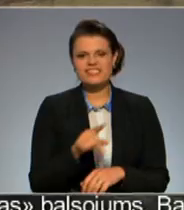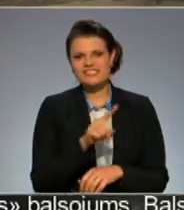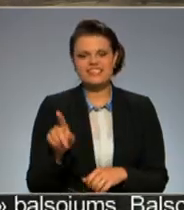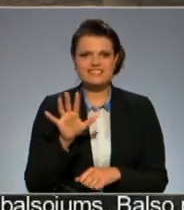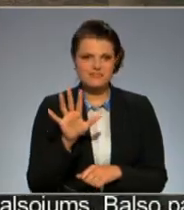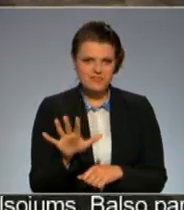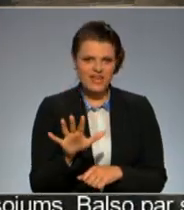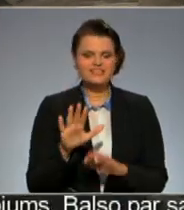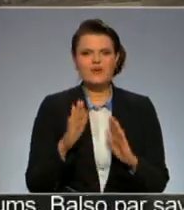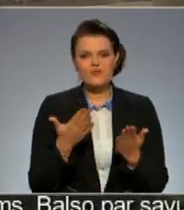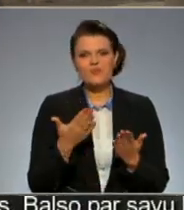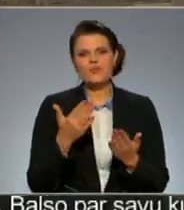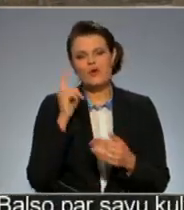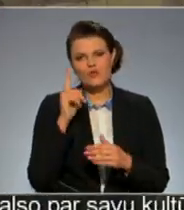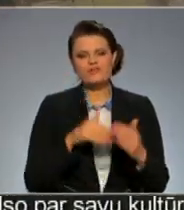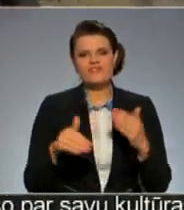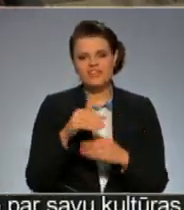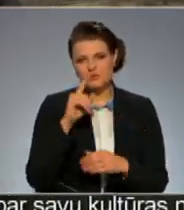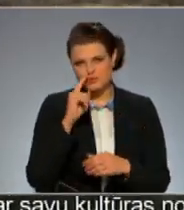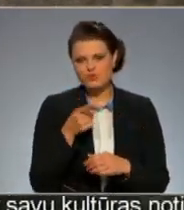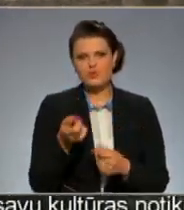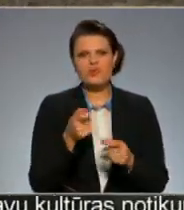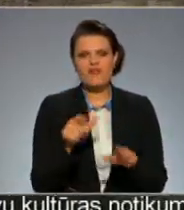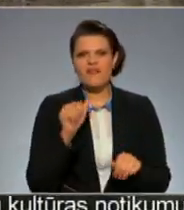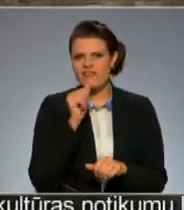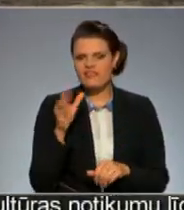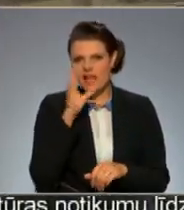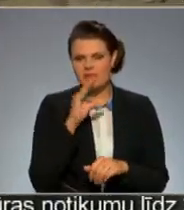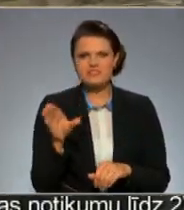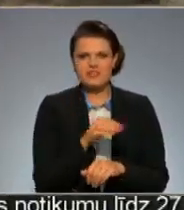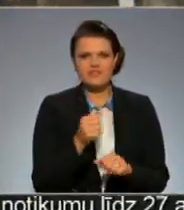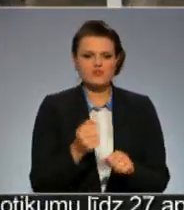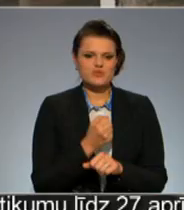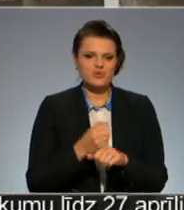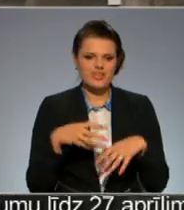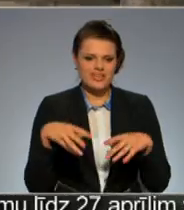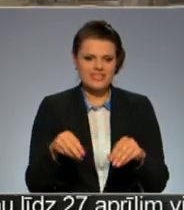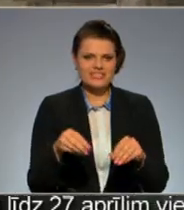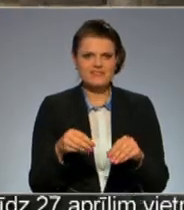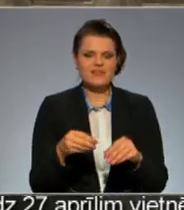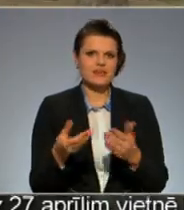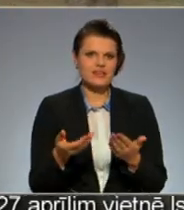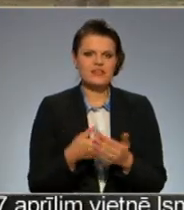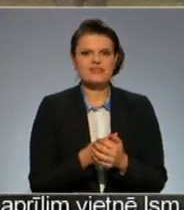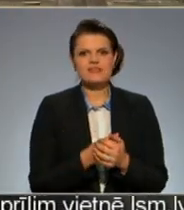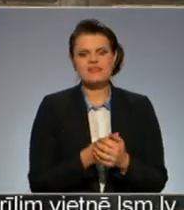5: bet protams ar virsstundām jo jo tu nekad nevari paspēt visu izdarīt un tā